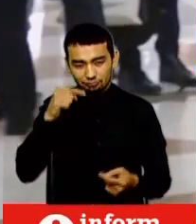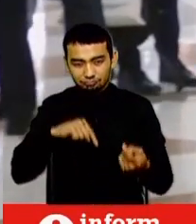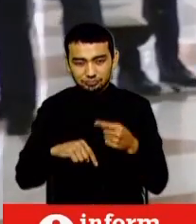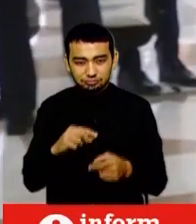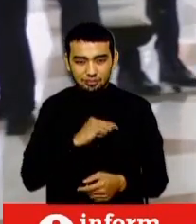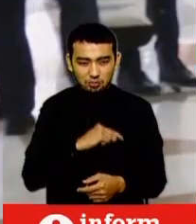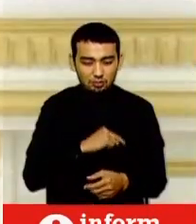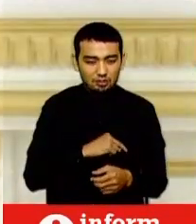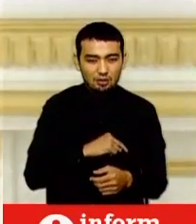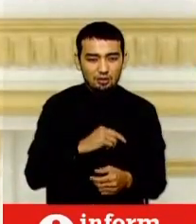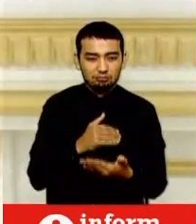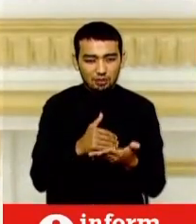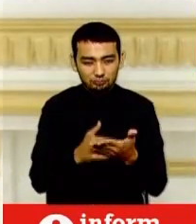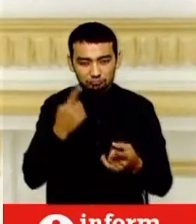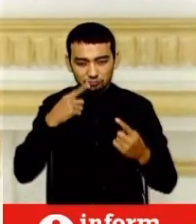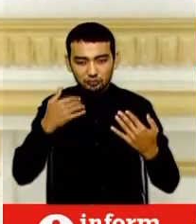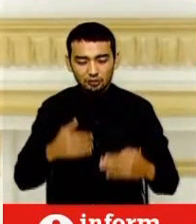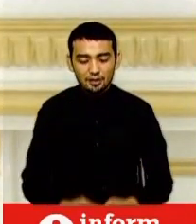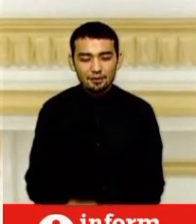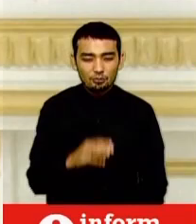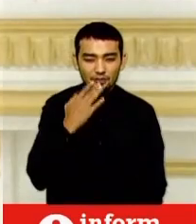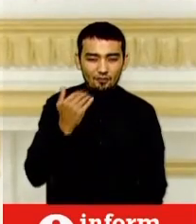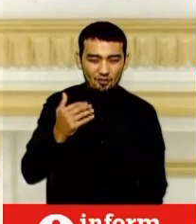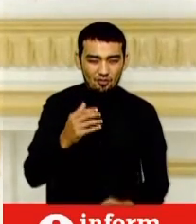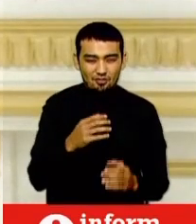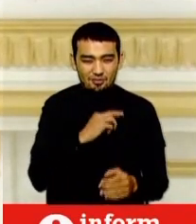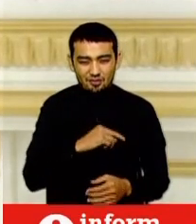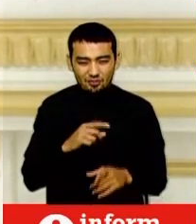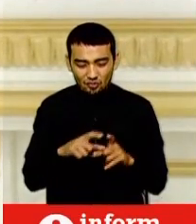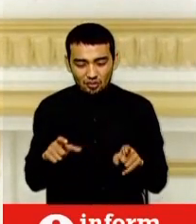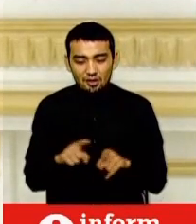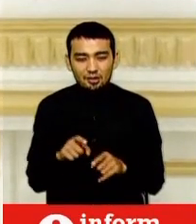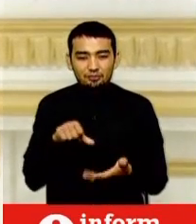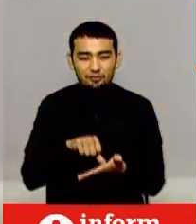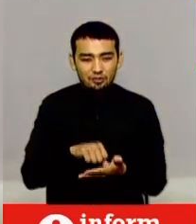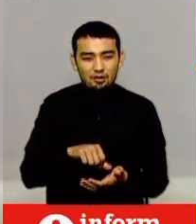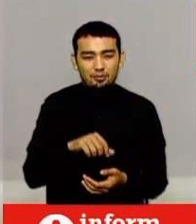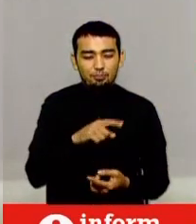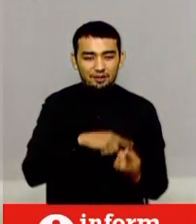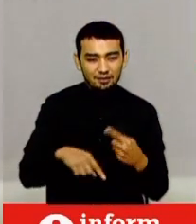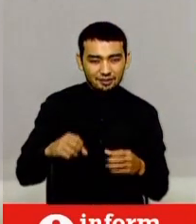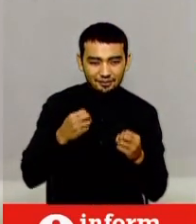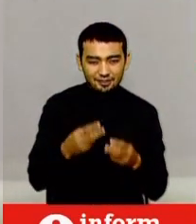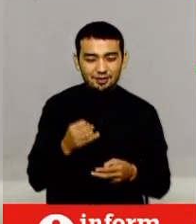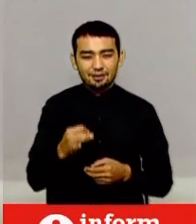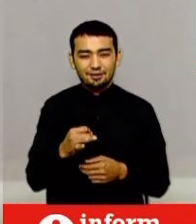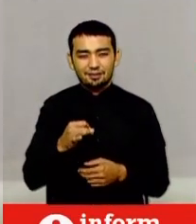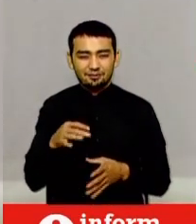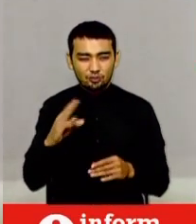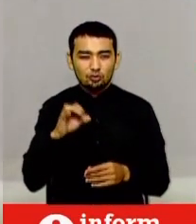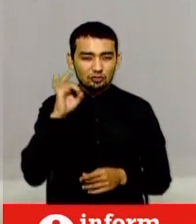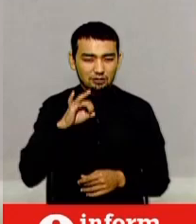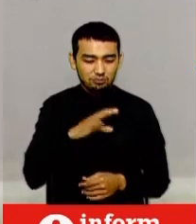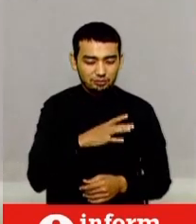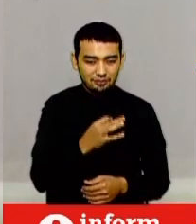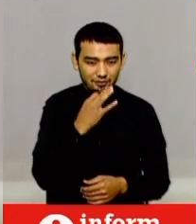іс-қимыл платформасын құрдық. Шетелдік әріптестерге Қостанай облысы әкімдігінің бизнес пен үкіметтік емес ұйымдармен байланыс тәжірибесі де қызықты. Соңғы